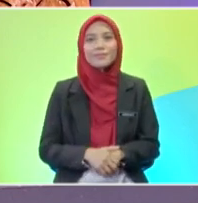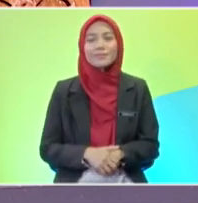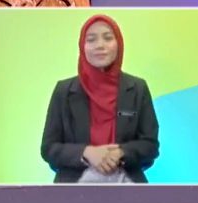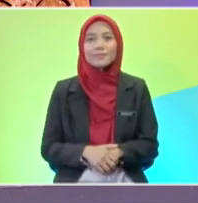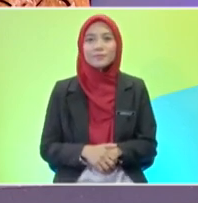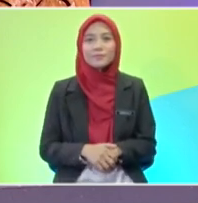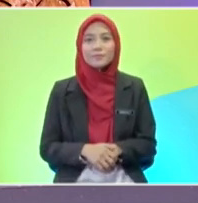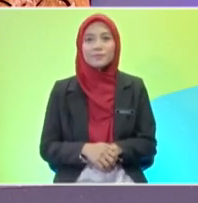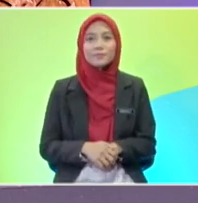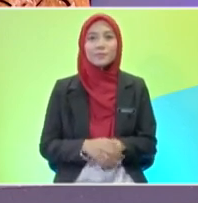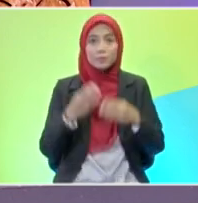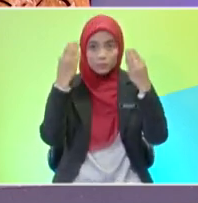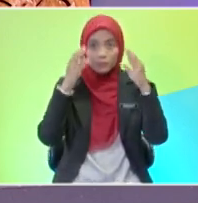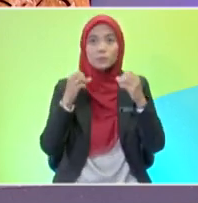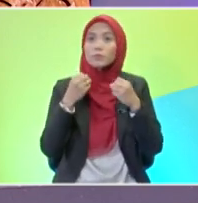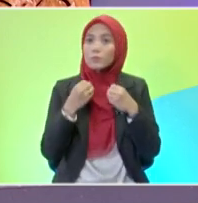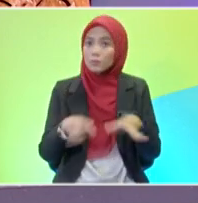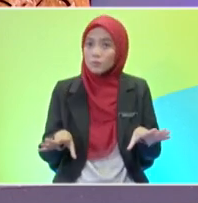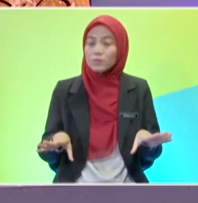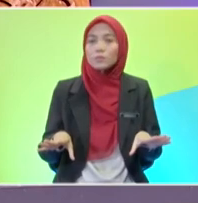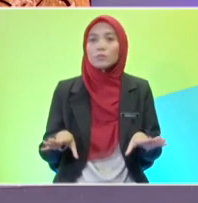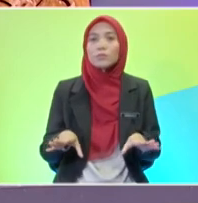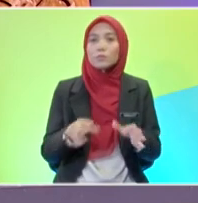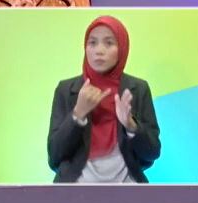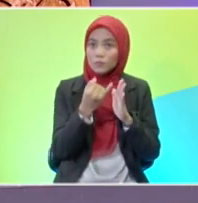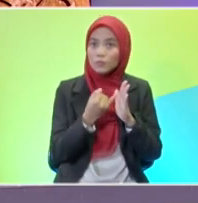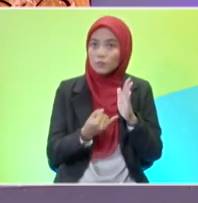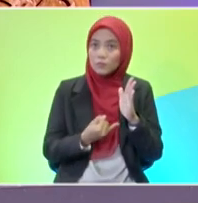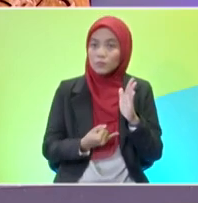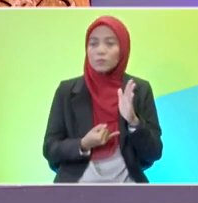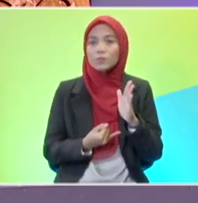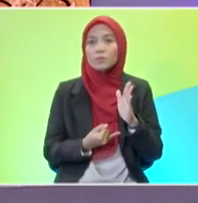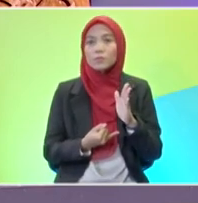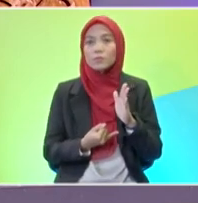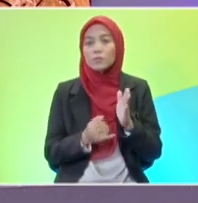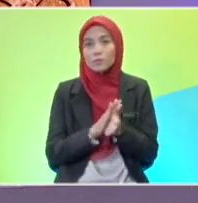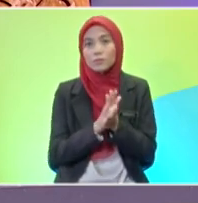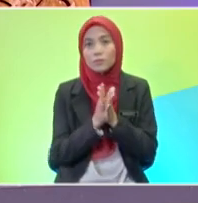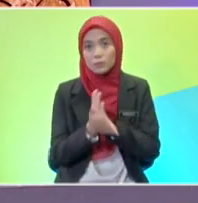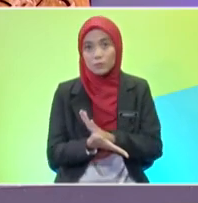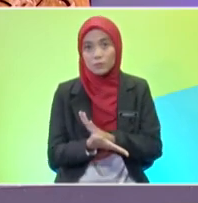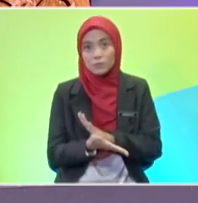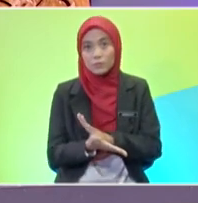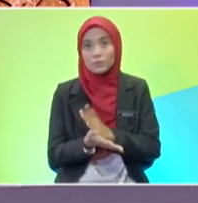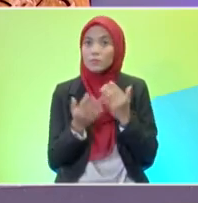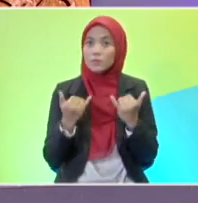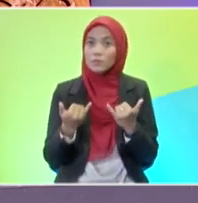udah buat meniru alam menggayakan alam hari ini kita akan mengucapkan